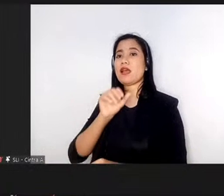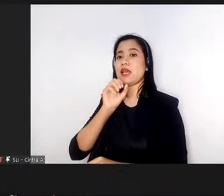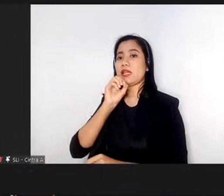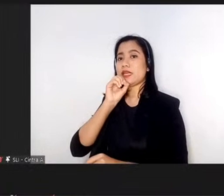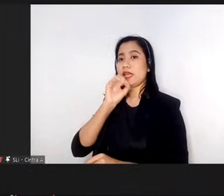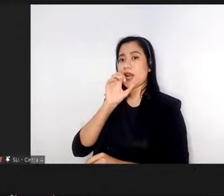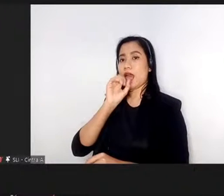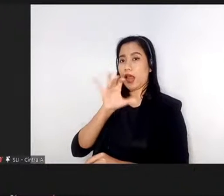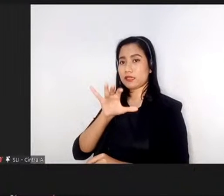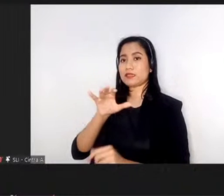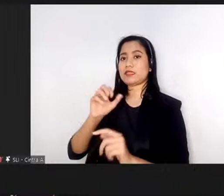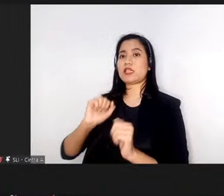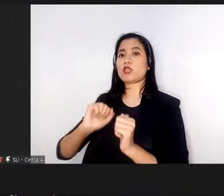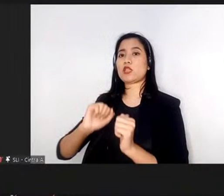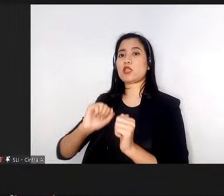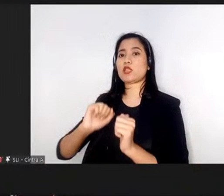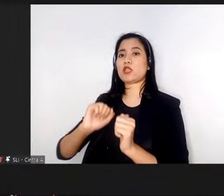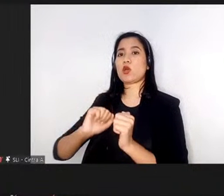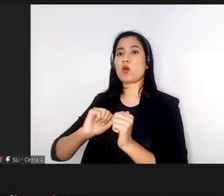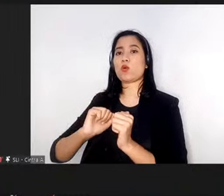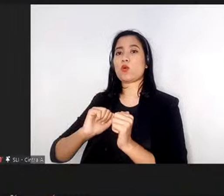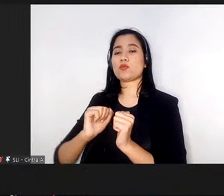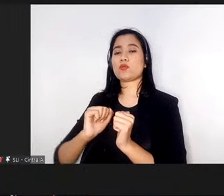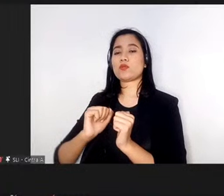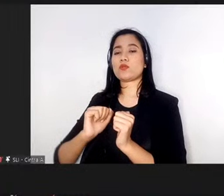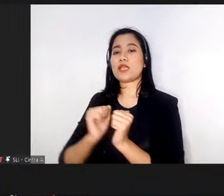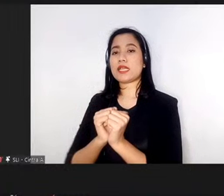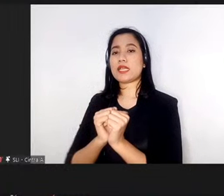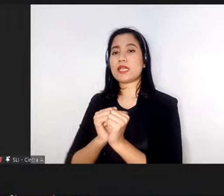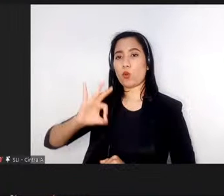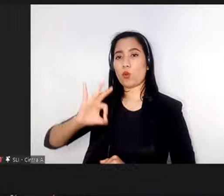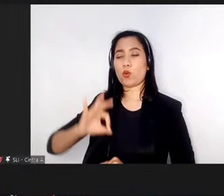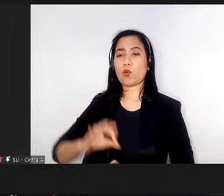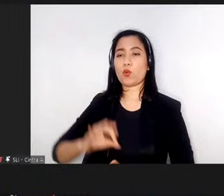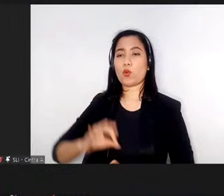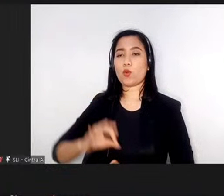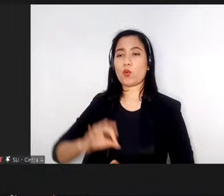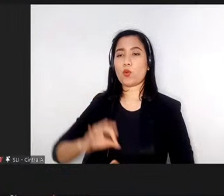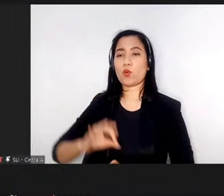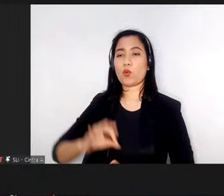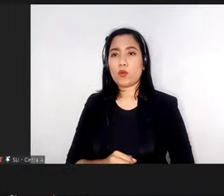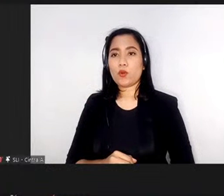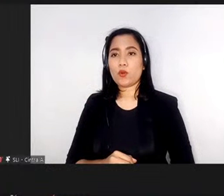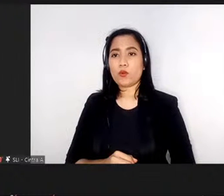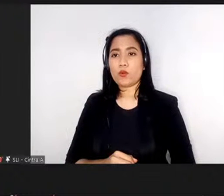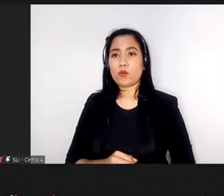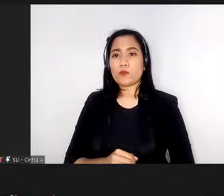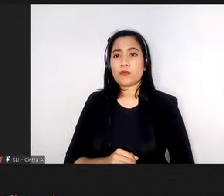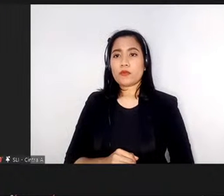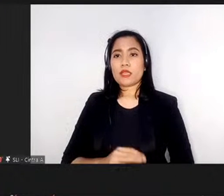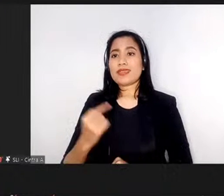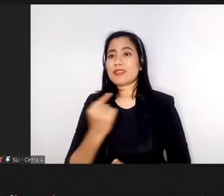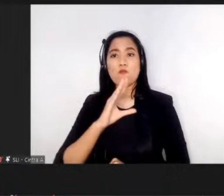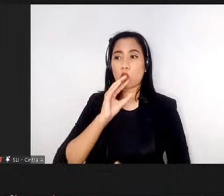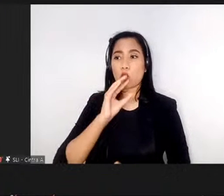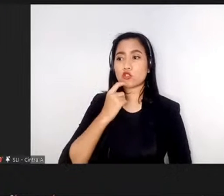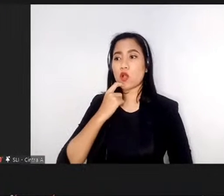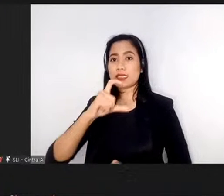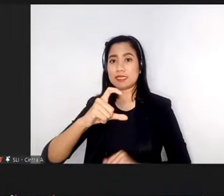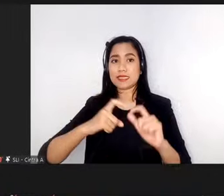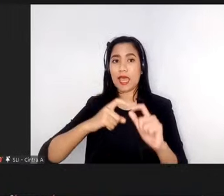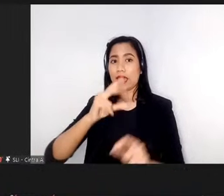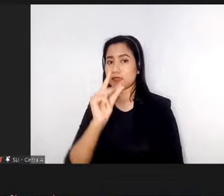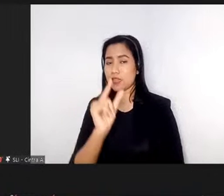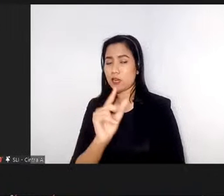harus dilaksanakan secara berbengan eh kita tidak lagi bicara tentang CSR atau tanggung jawab sosial